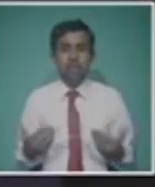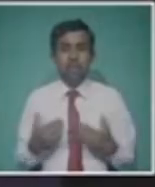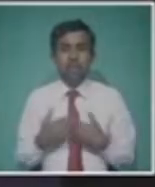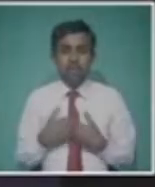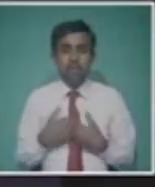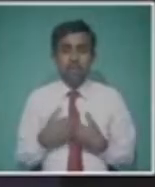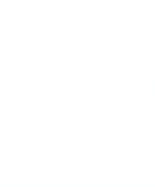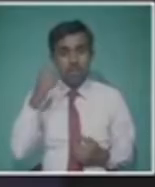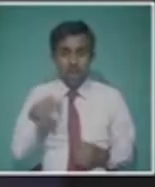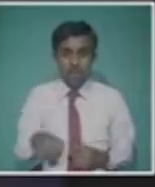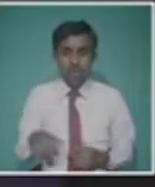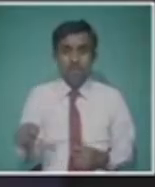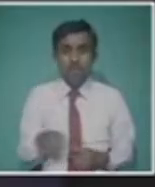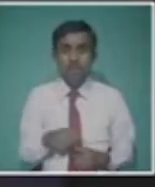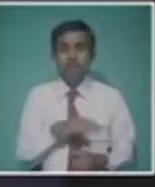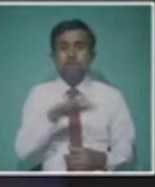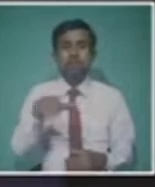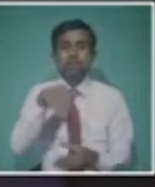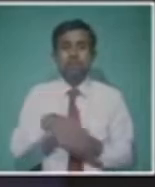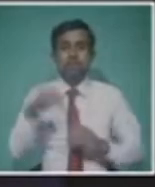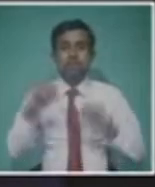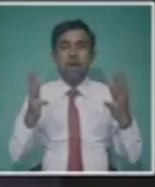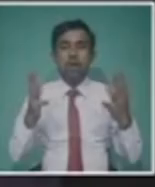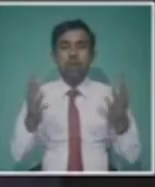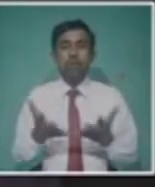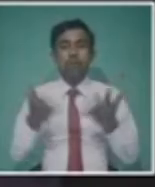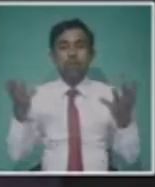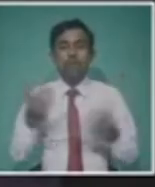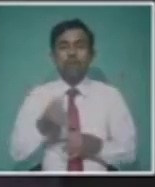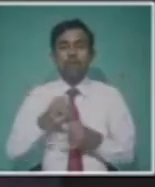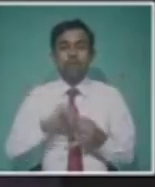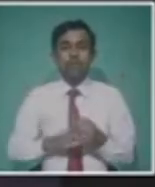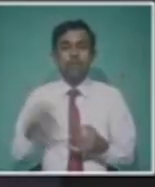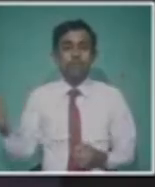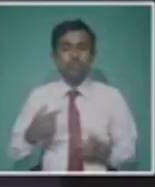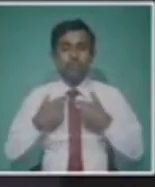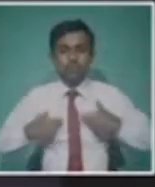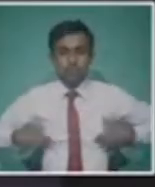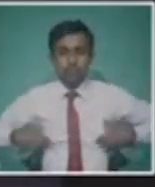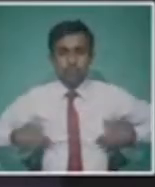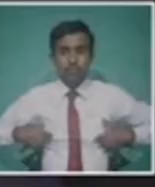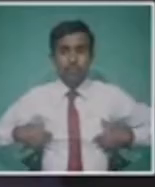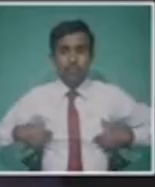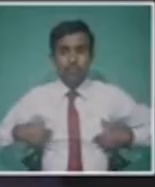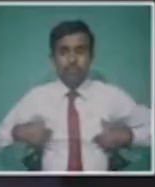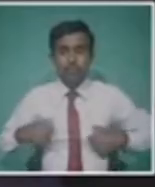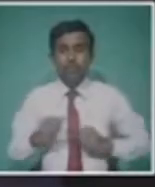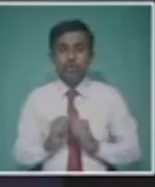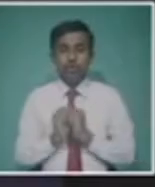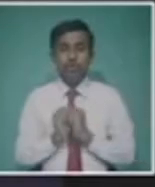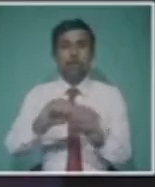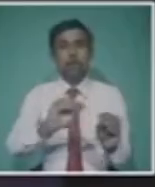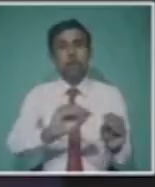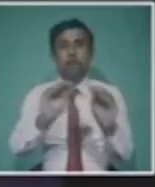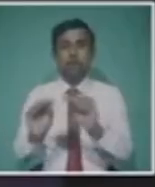කරන අඩුම ධර්ම දැන් අදට සමාජය තුල ගත්ත 90%කට වැඩි ඉන්නේ ග්‍රාමීය ප්‍රදේශවලින් ආපු නීතිච්චවරු. ඒ නීතිච්චවරුන් වෘත්තියට ඇතුළත්